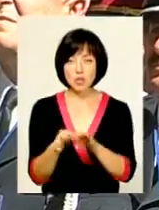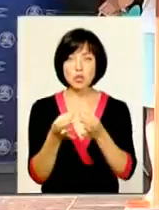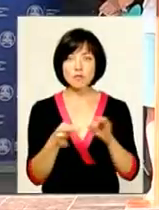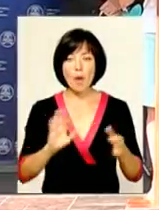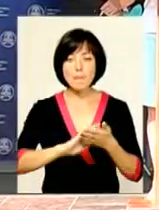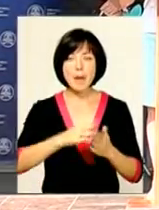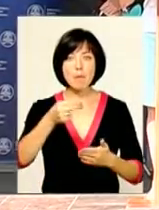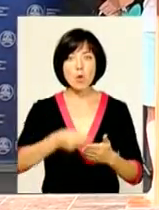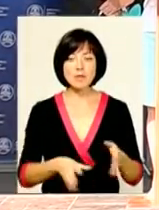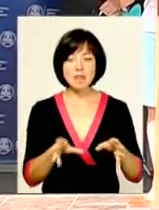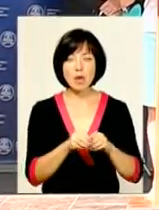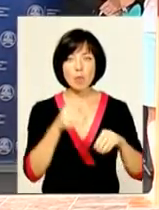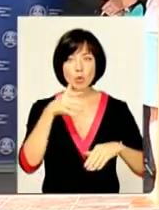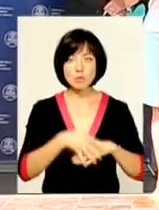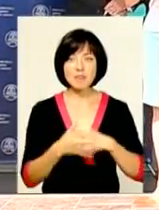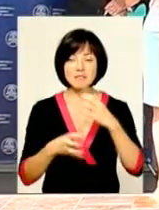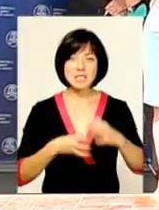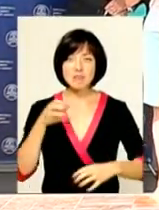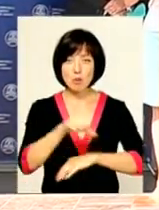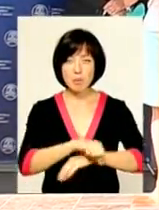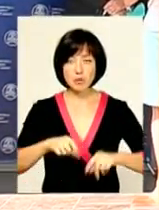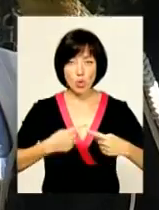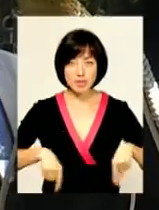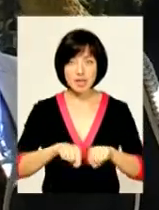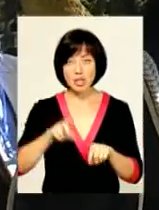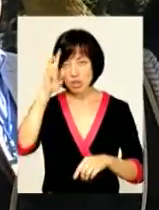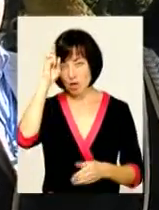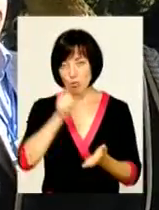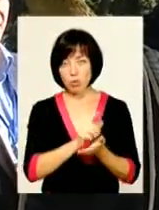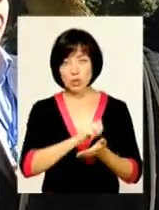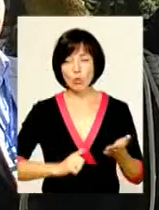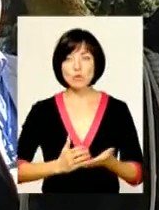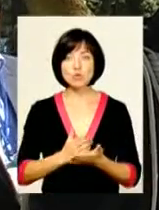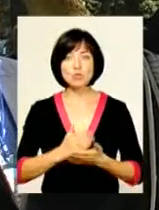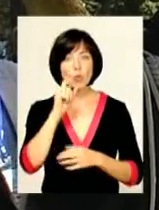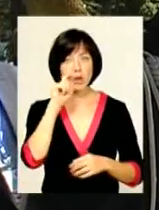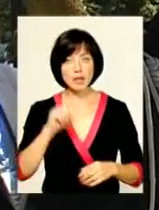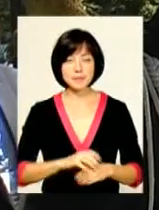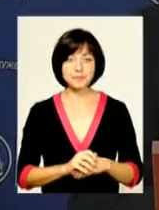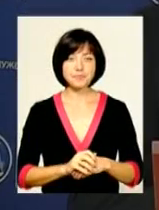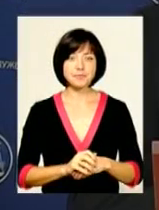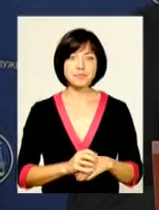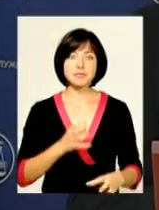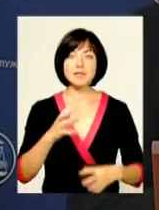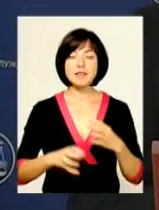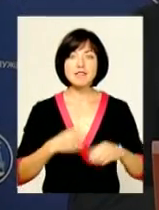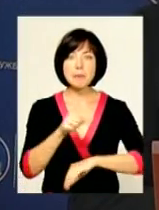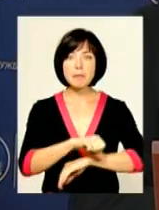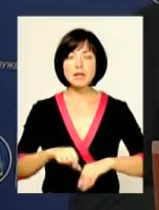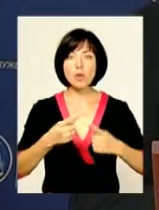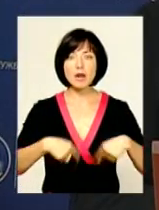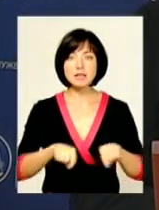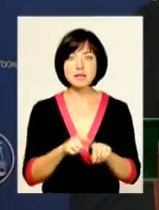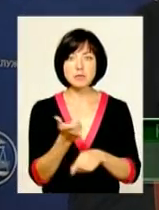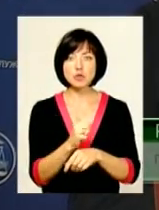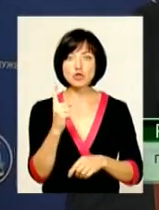про взаєморозуміння між Всесвітньою митною організацією та Державною фіскальною службою України. Всесвітній митній організації більше ніж